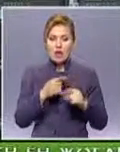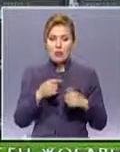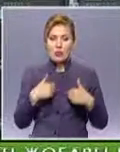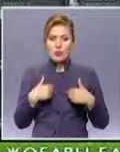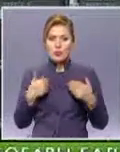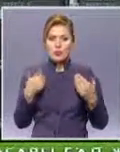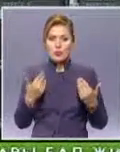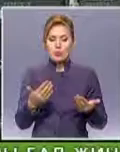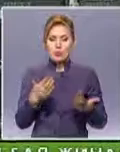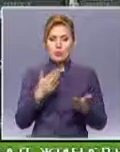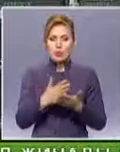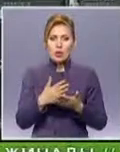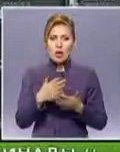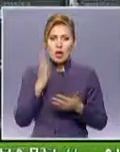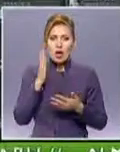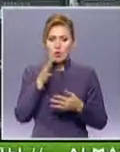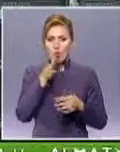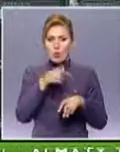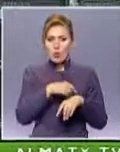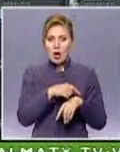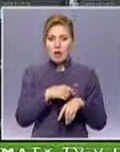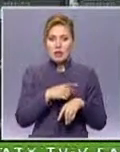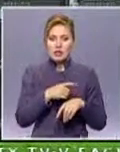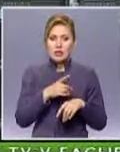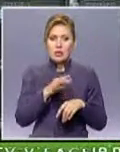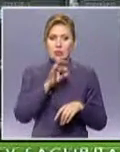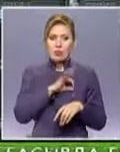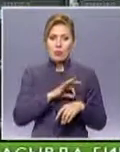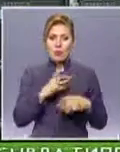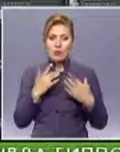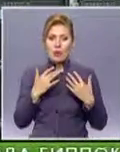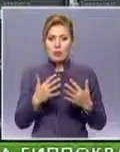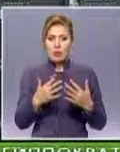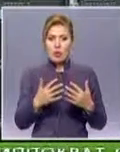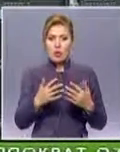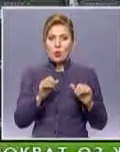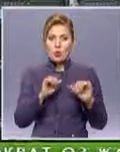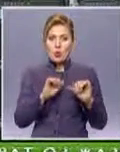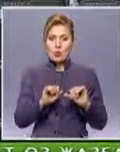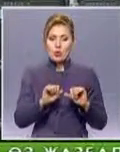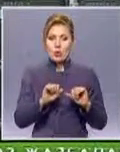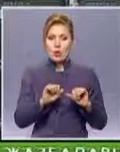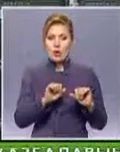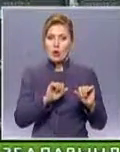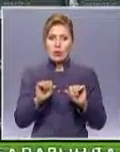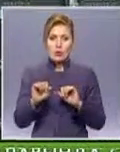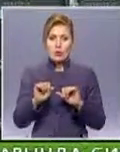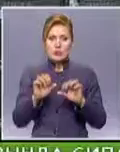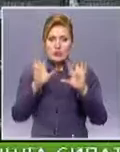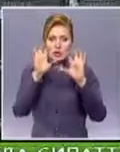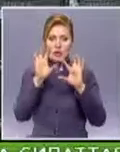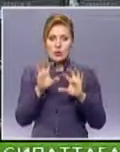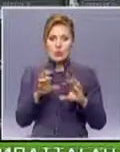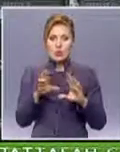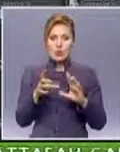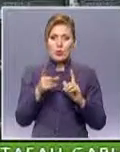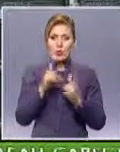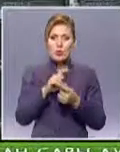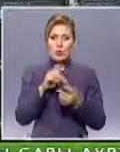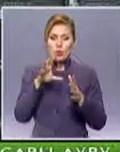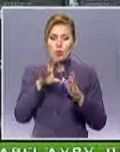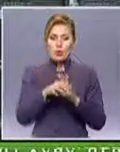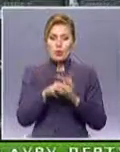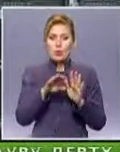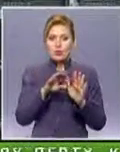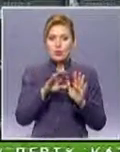ұсынып отыр. Енді алдағы уақытта тұтынушылардың құқықтарын қорғау заңдарына өзгерістер, толықтырулар